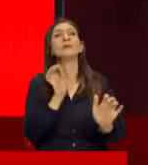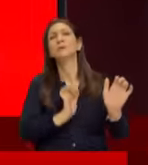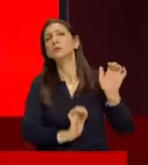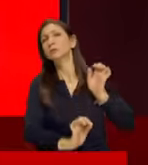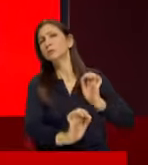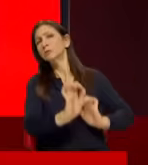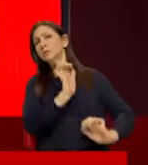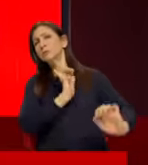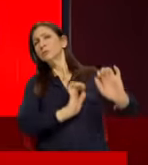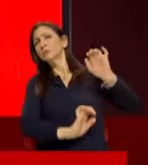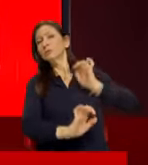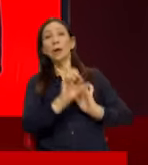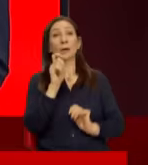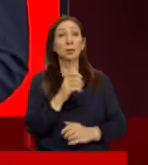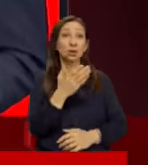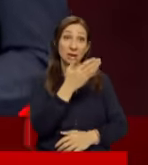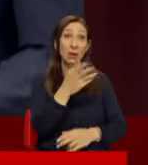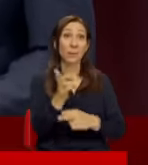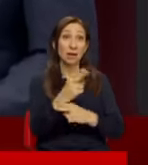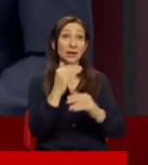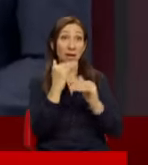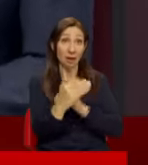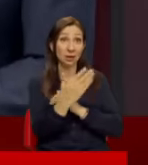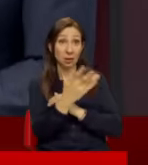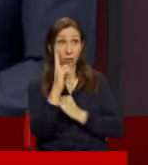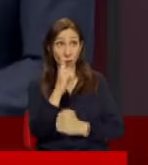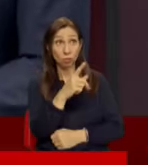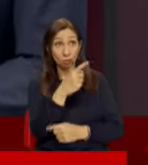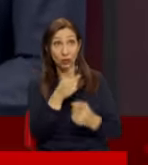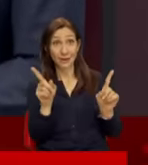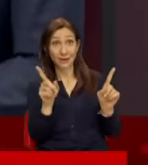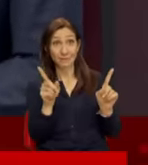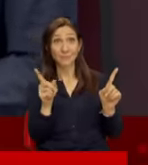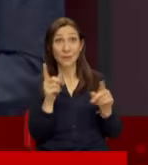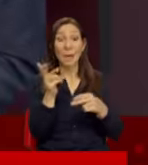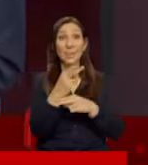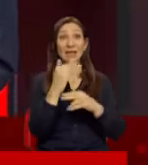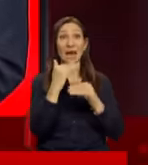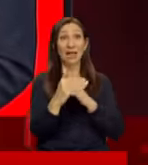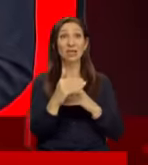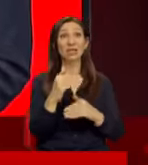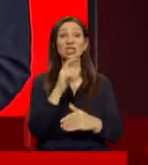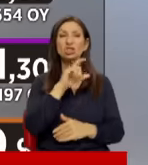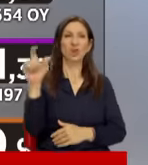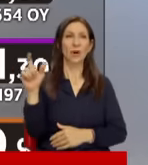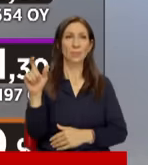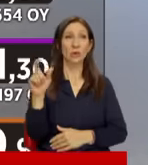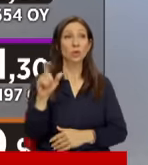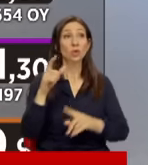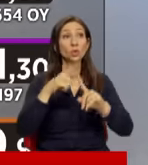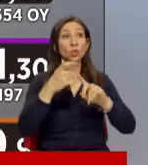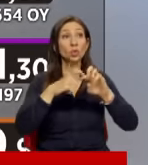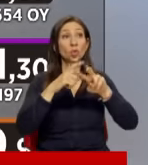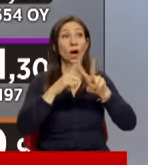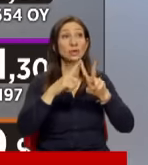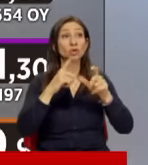40 dereden su getirmişsiniz. İşte Balıkesir halkı da, görüyor musun fark? Evet. Balıkesir halkı da cevabını verdi. Turan Çömez